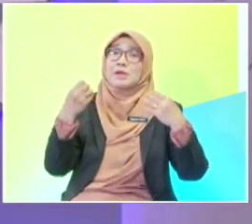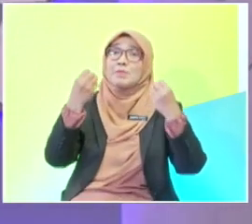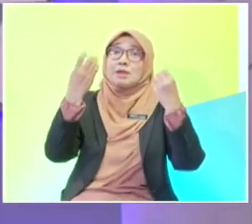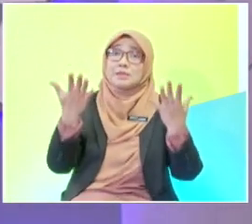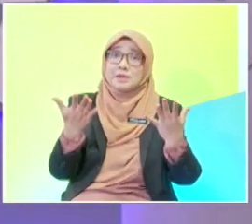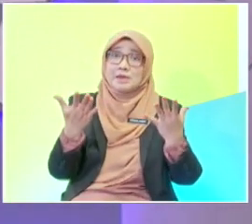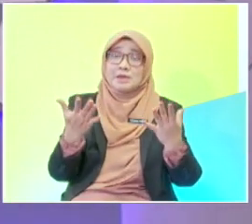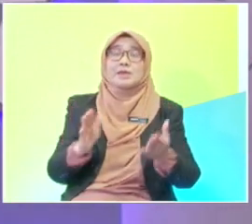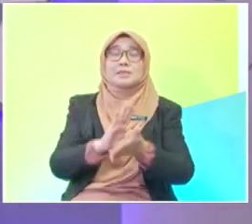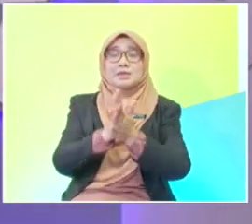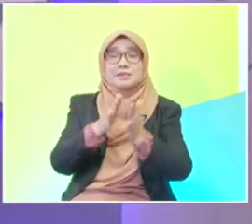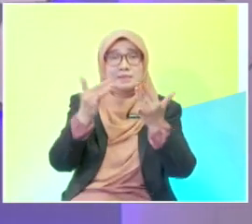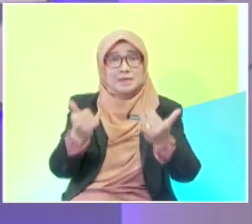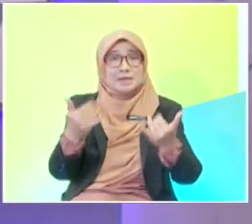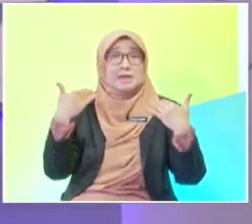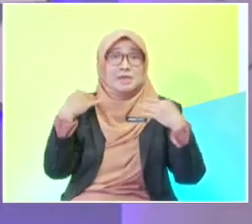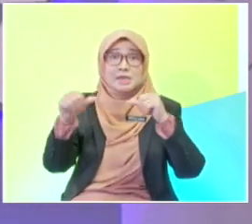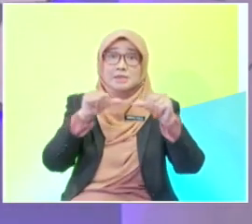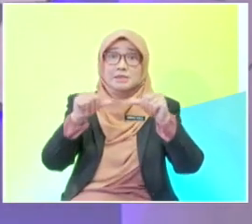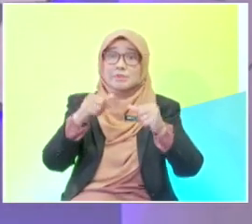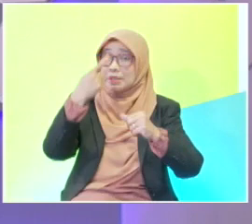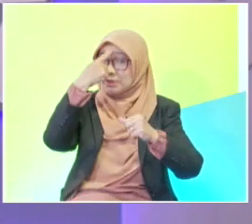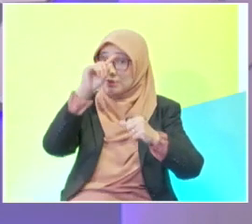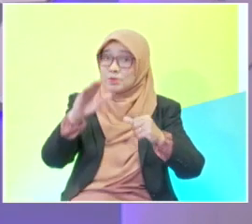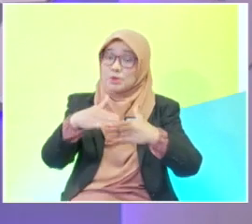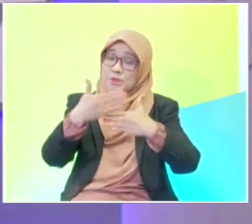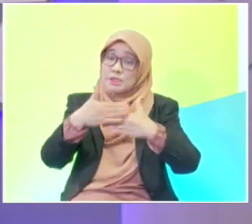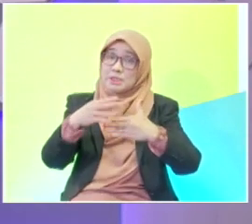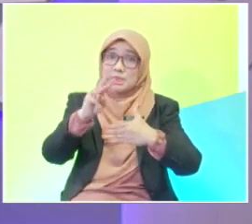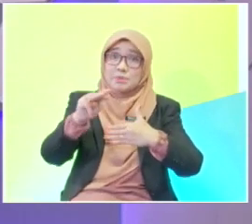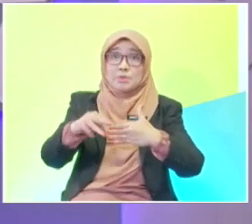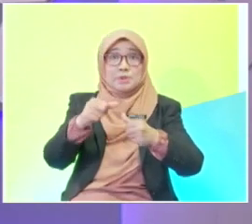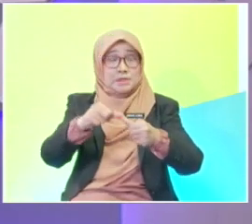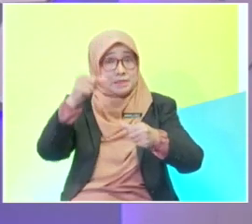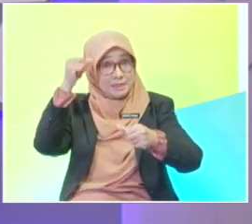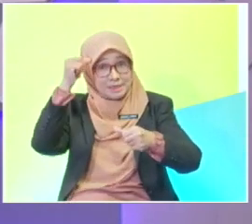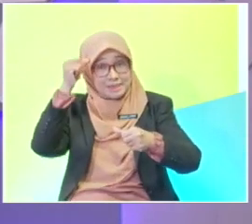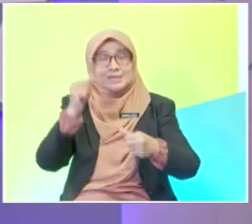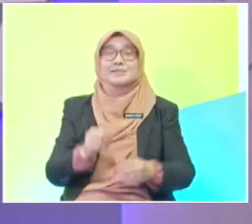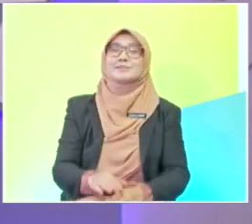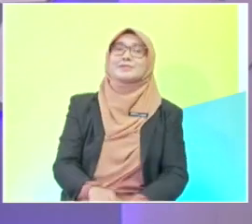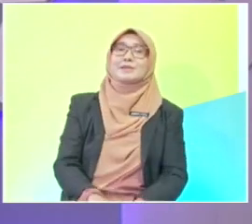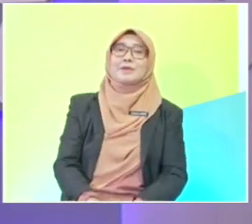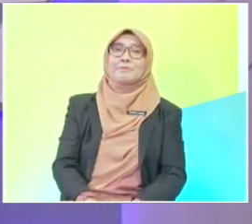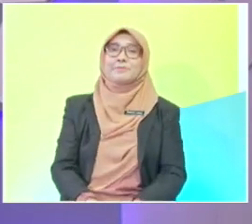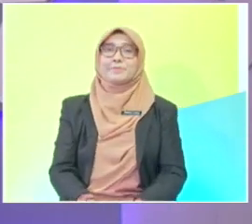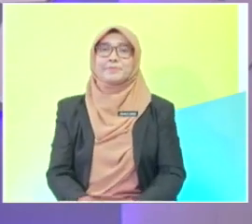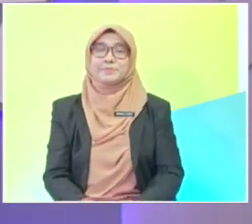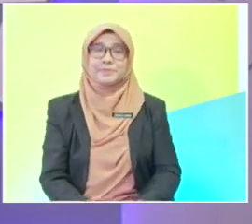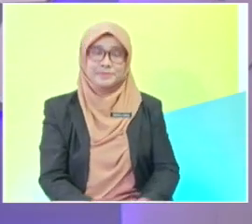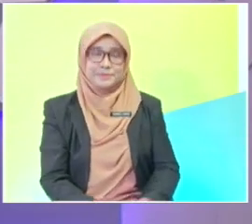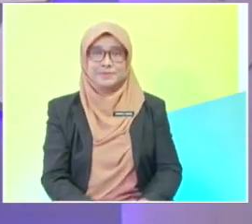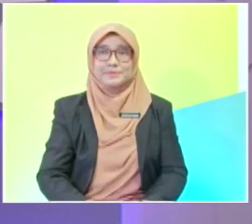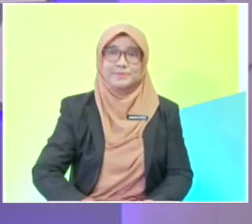kita mudah untuk mengingat. Okey, baik. Sambil cikgu buat, nanti Abang Hanif boleh lekatkan abjad-abjad